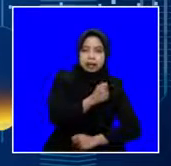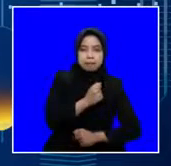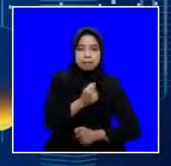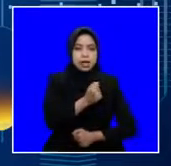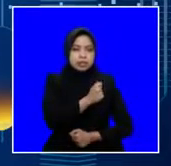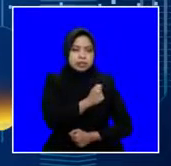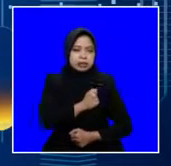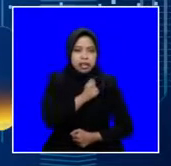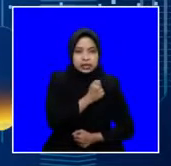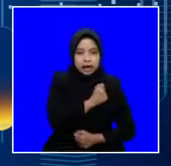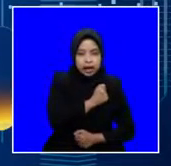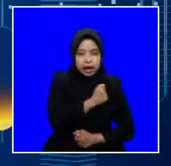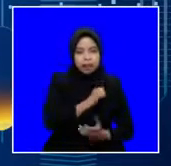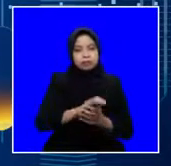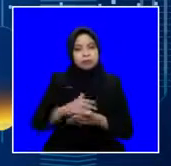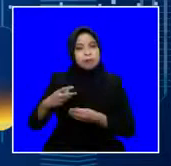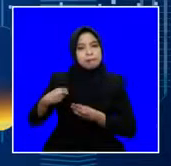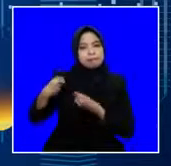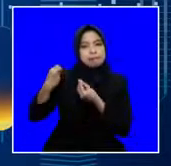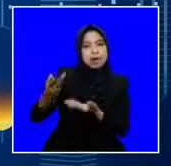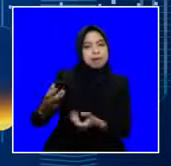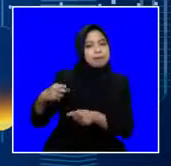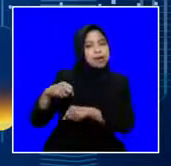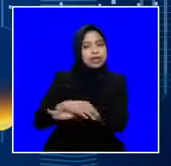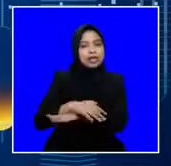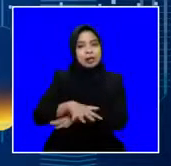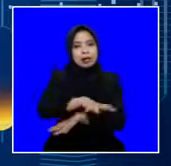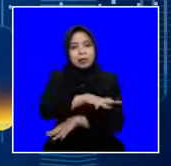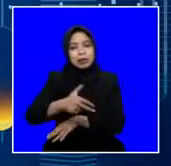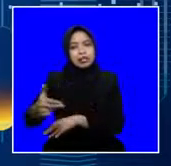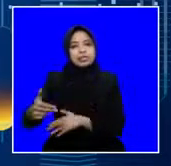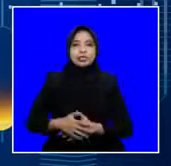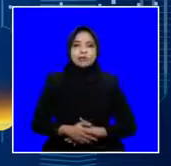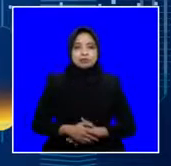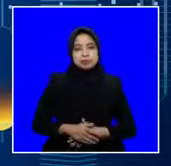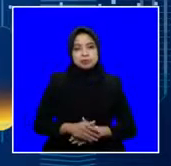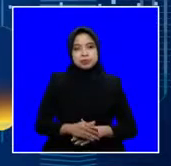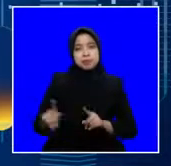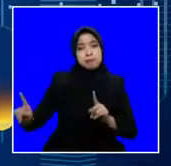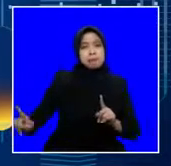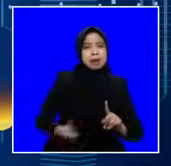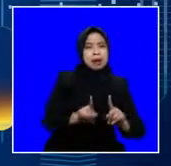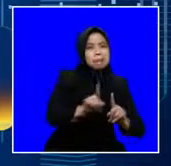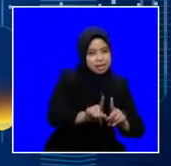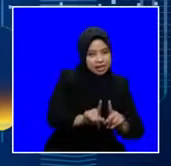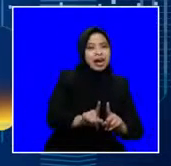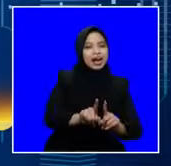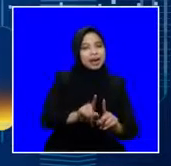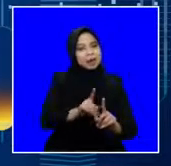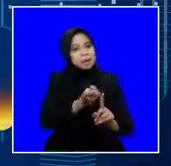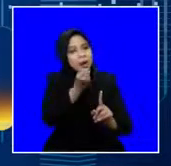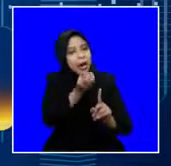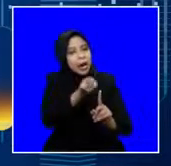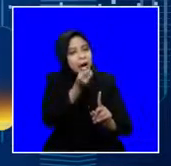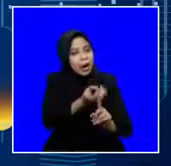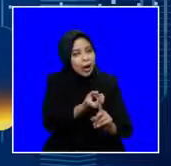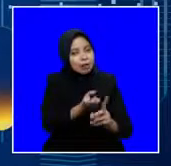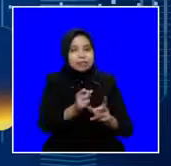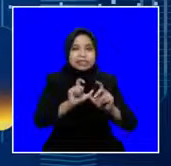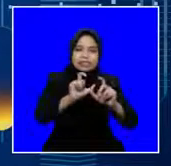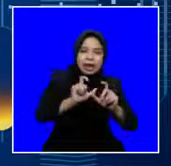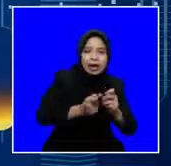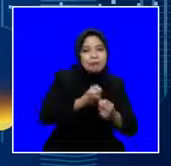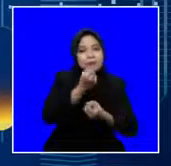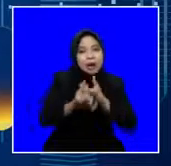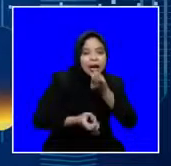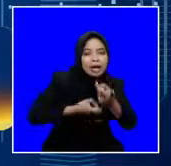termasuk rencana pengabdian. Kemudian kami juga punya program pembekalan, pendampingan selama studi, persiapan dan pengembangan karir,